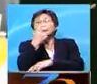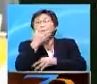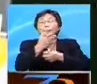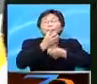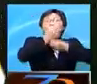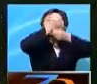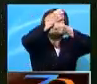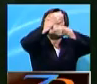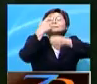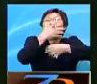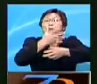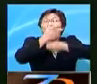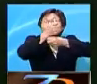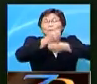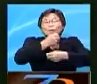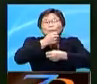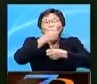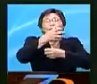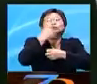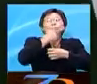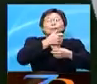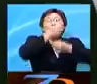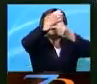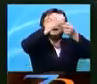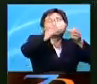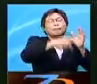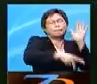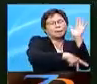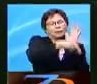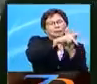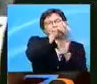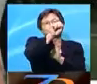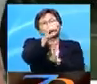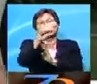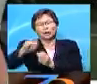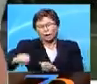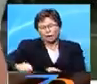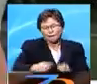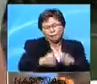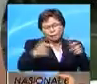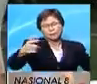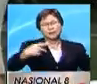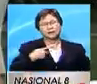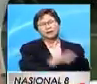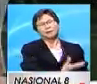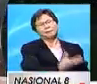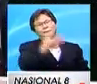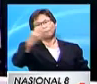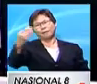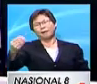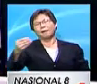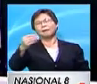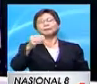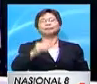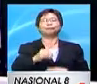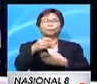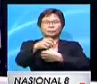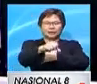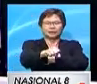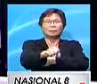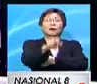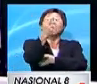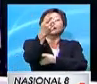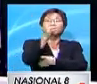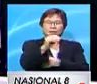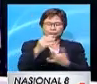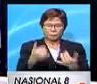akan menerajui parlimen sungai besar ini jadi Untuk itu saya Syuhada Hashim kembali dulu kepada Atikah dan juga Kamal di angkasa